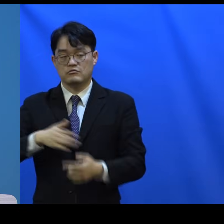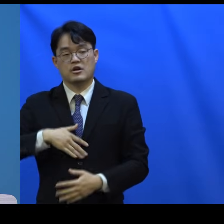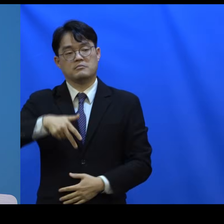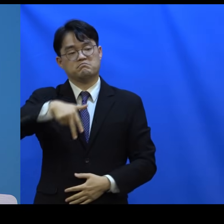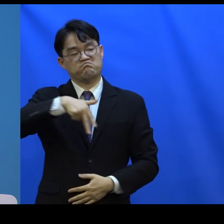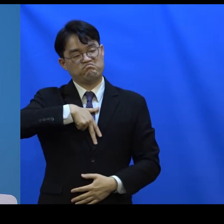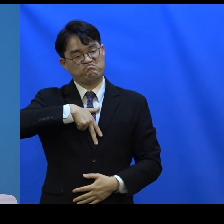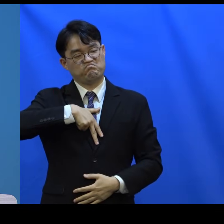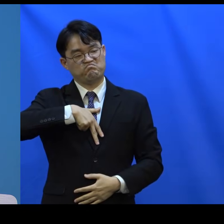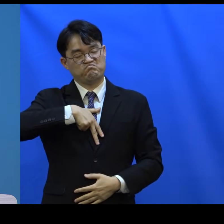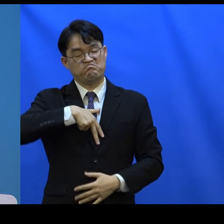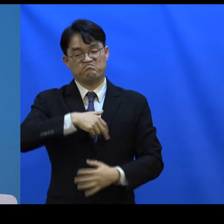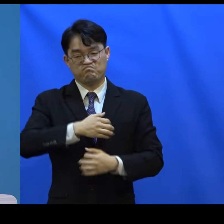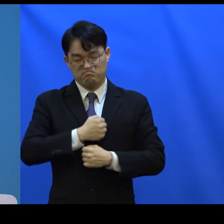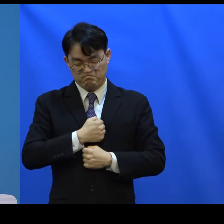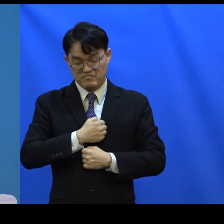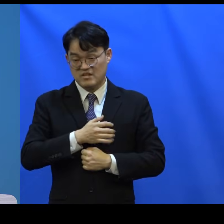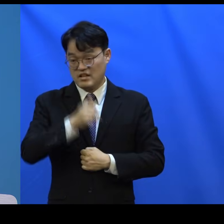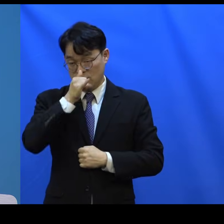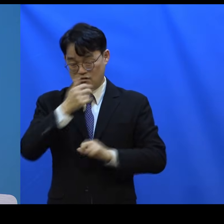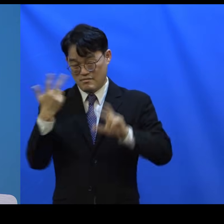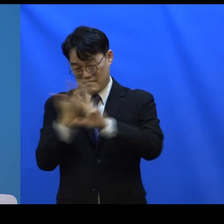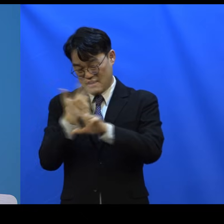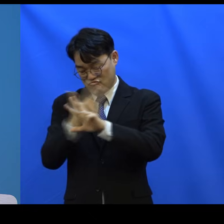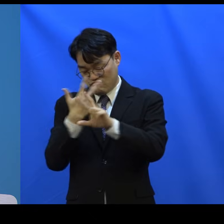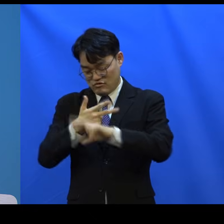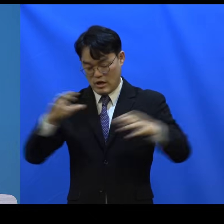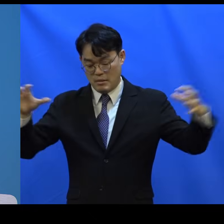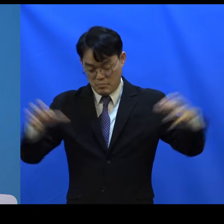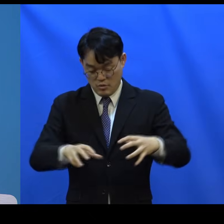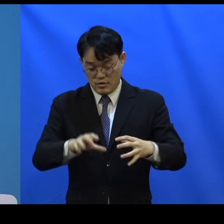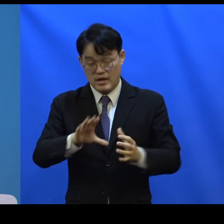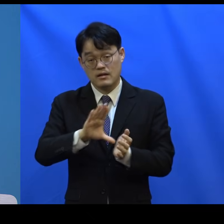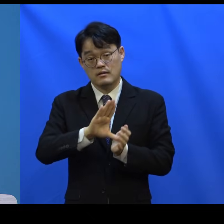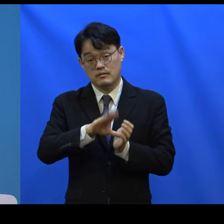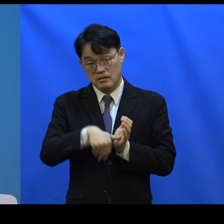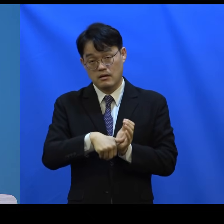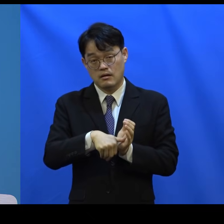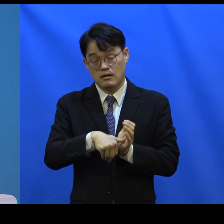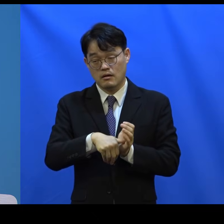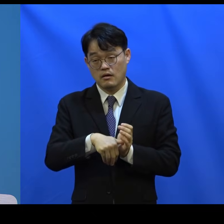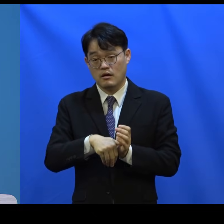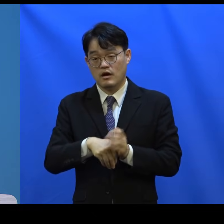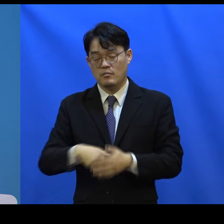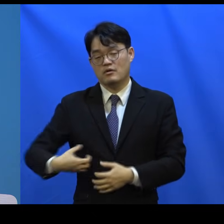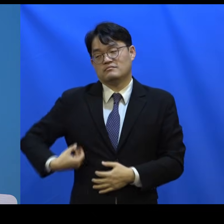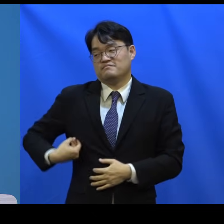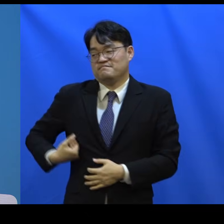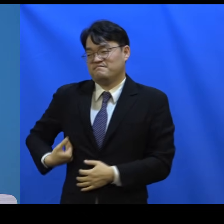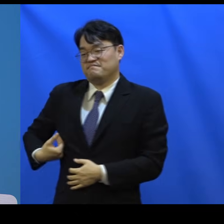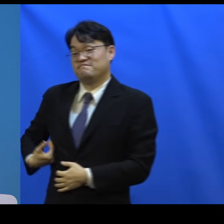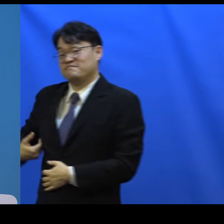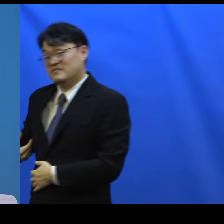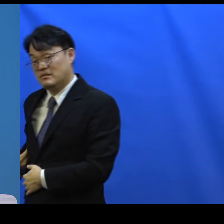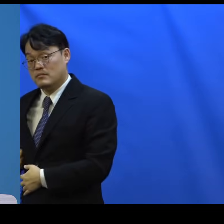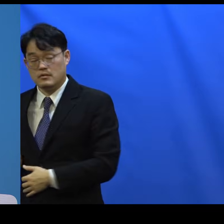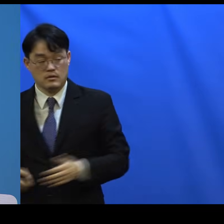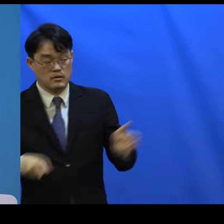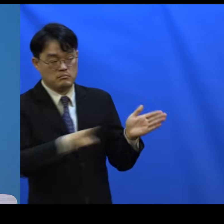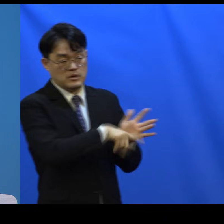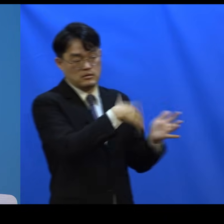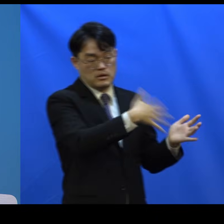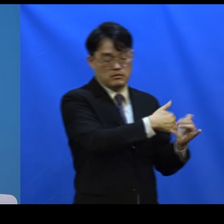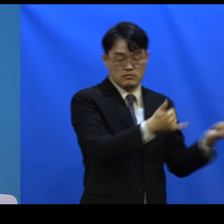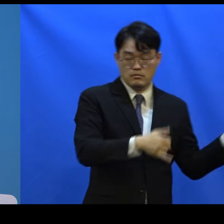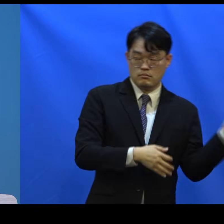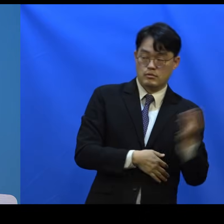교회를 매주 오잖아요. 이게 안 믿는 사람들에게도 이게 눈에 이제 다 띄잖아요. 저 사람들은 모여서 예배한다. 매주 예배를